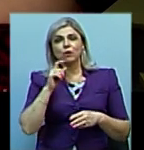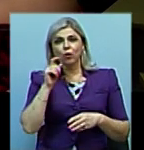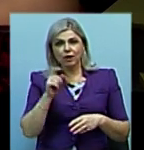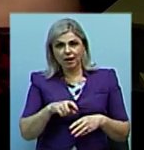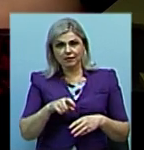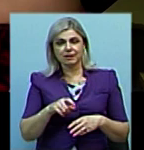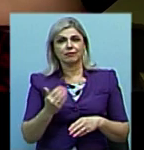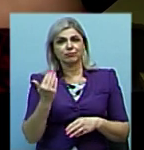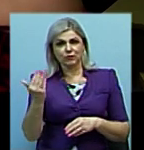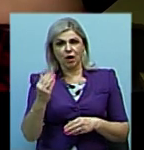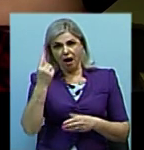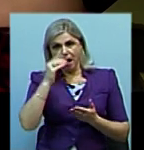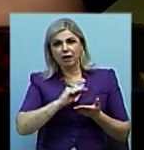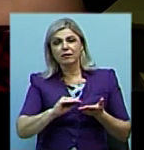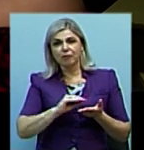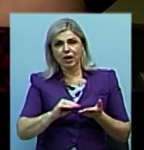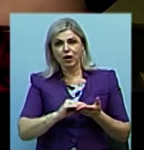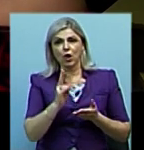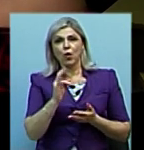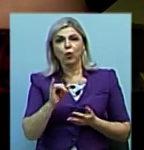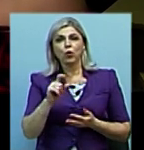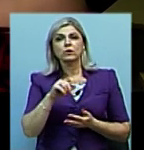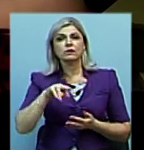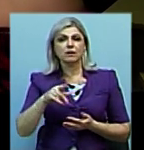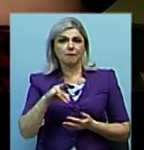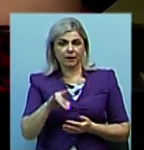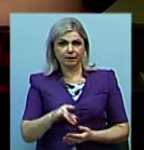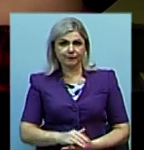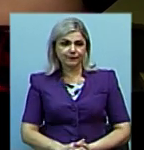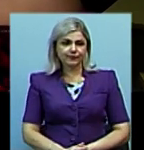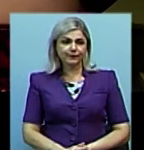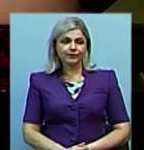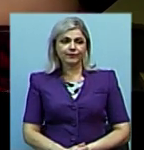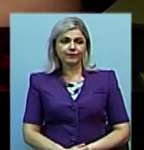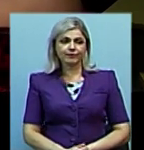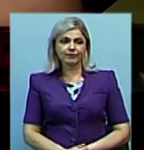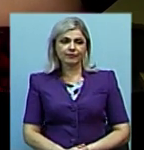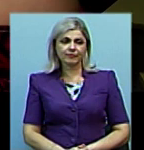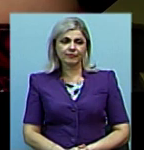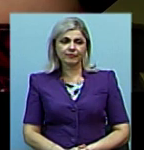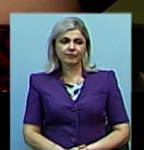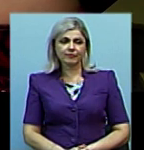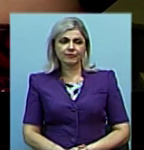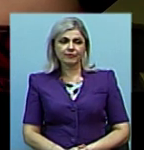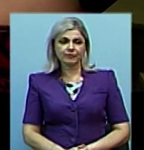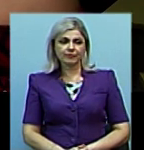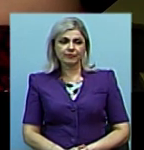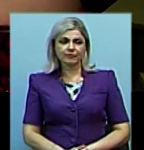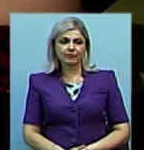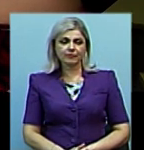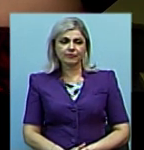бути ним. Не стидайся, то твоя земля, не стидайся, то Україна, добре там є, де нас